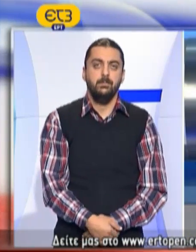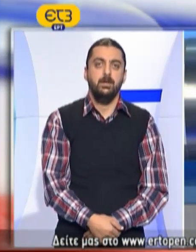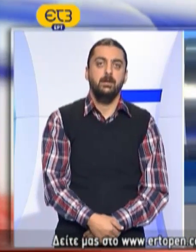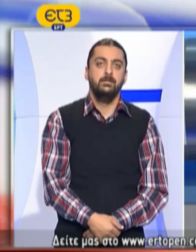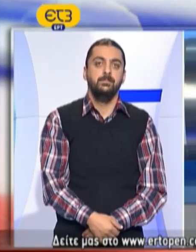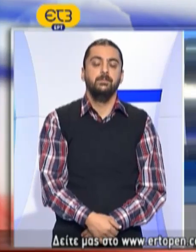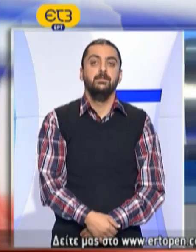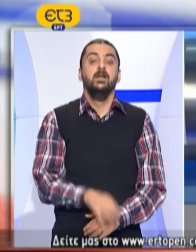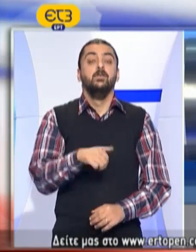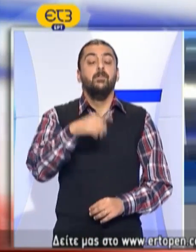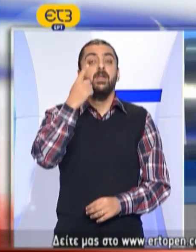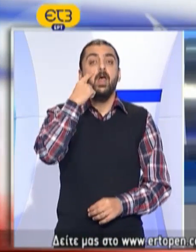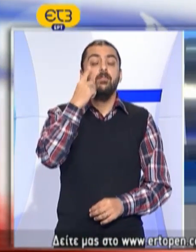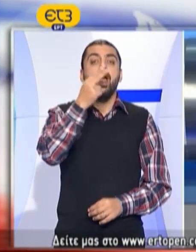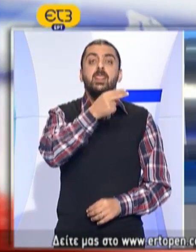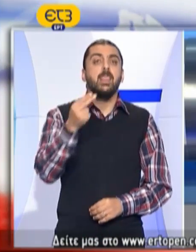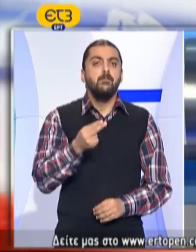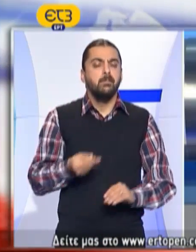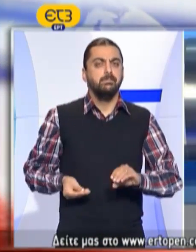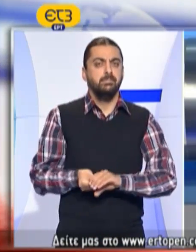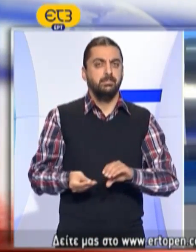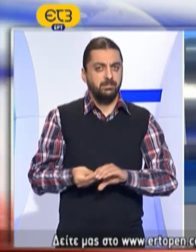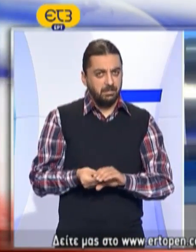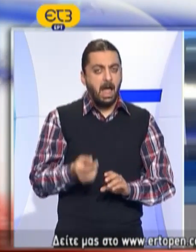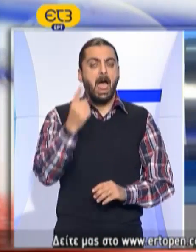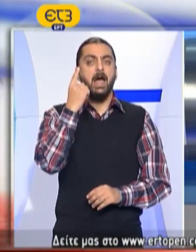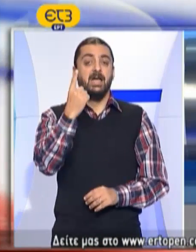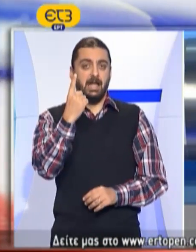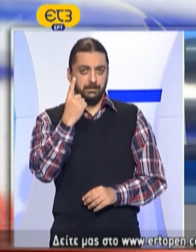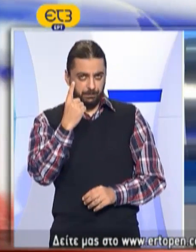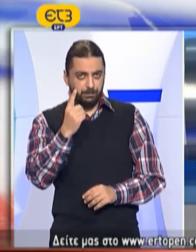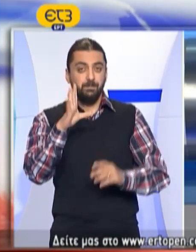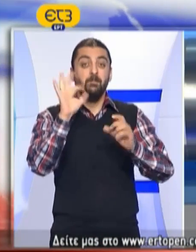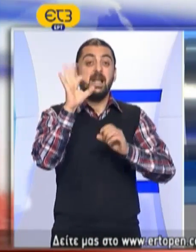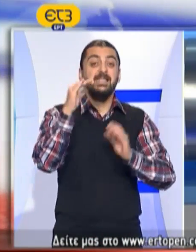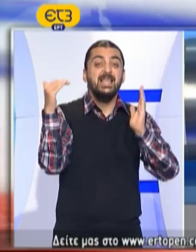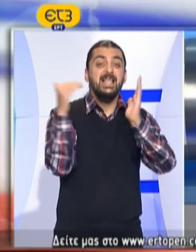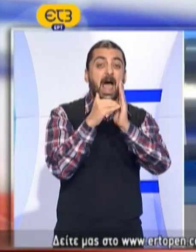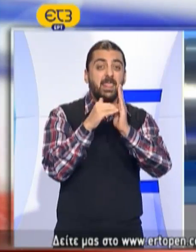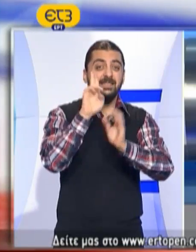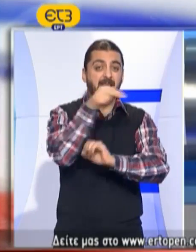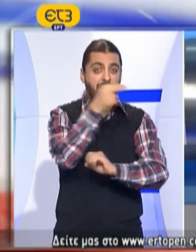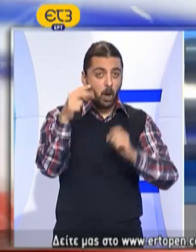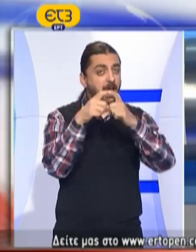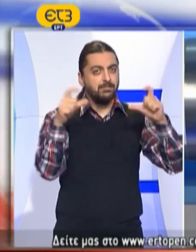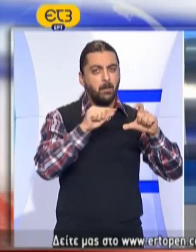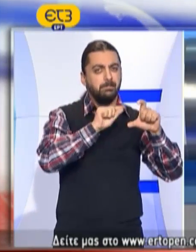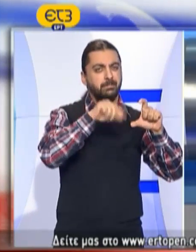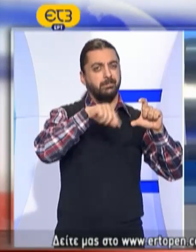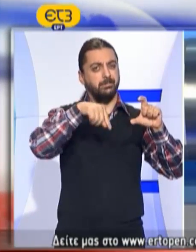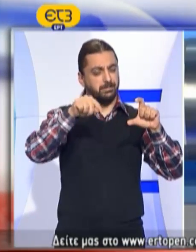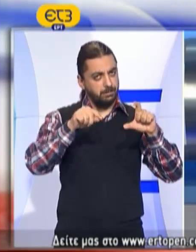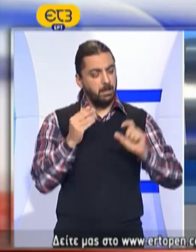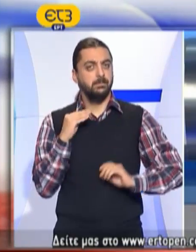Πάμε σε μια υπόθεση διαφθοράς που σοκάρει. Με 50.000 ευρώ προσημειωμένα χαρτονομίσματα στην τσέπη, συνελήφθη ο πρόεδρος των εργαζομένων